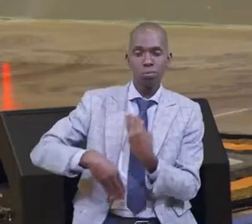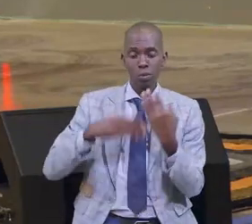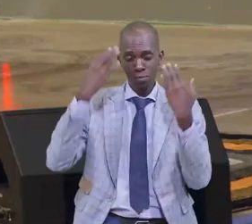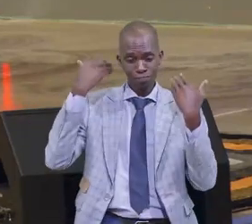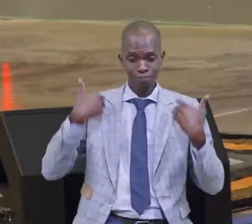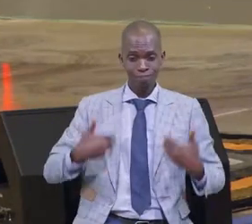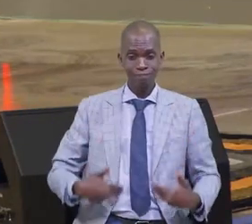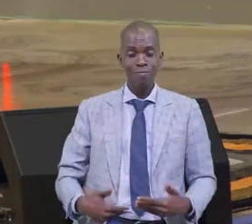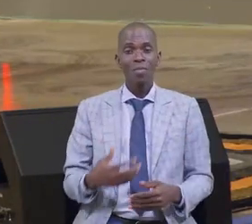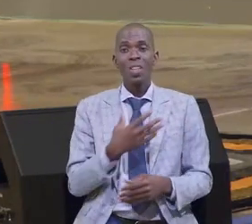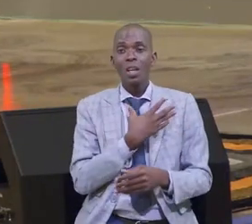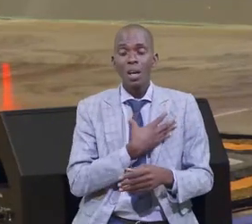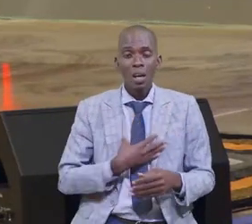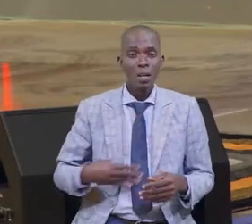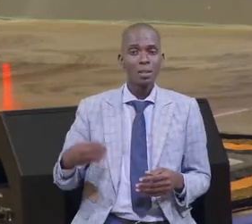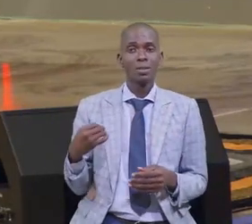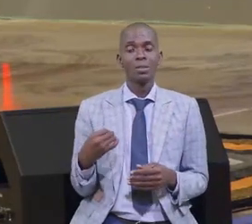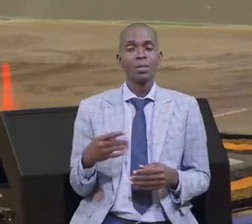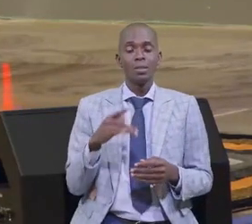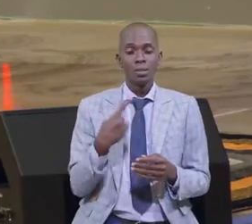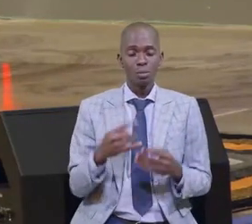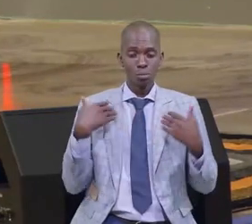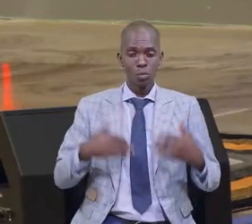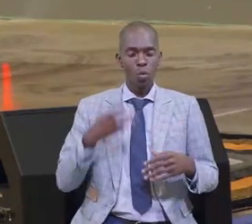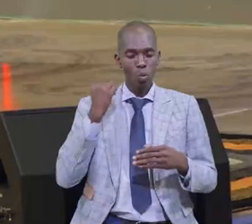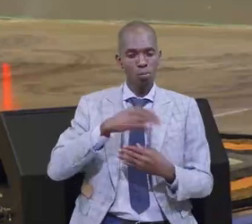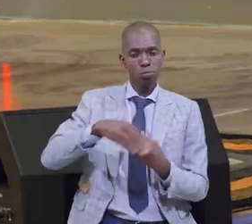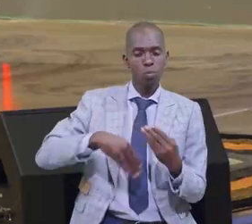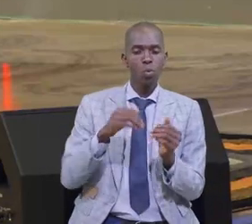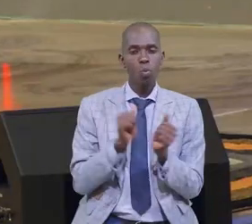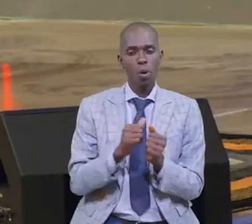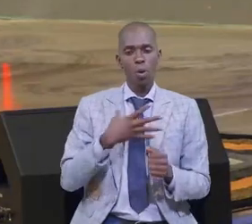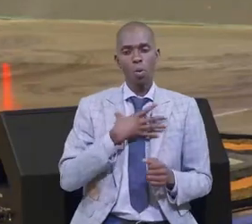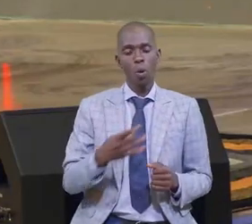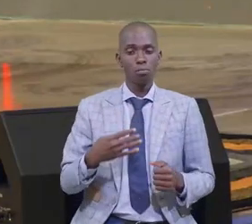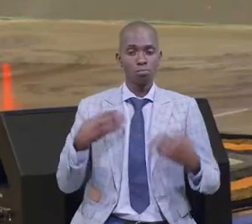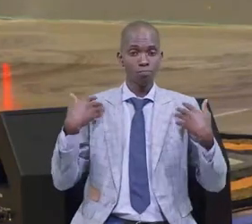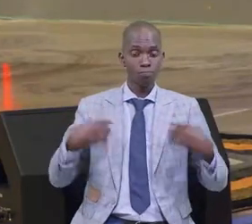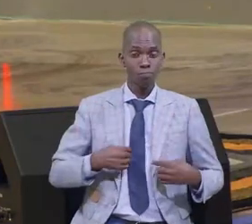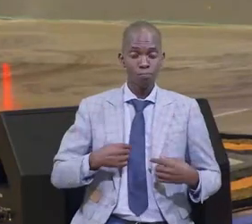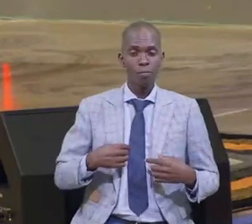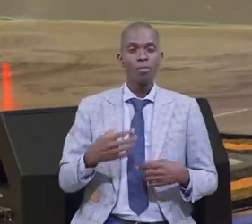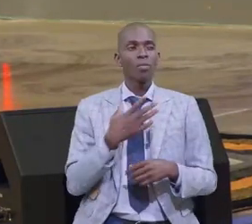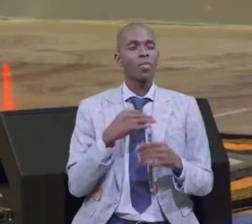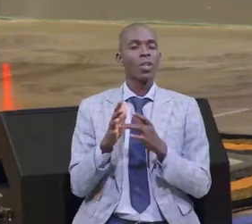visage enveloppé d'un linge. Jésus leur